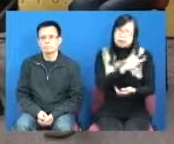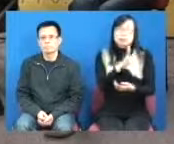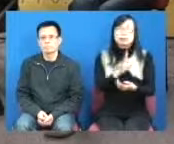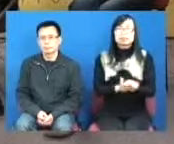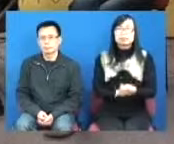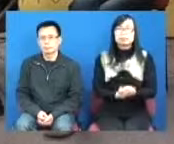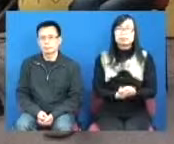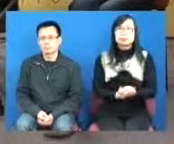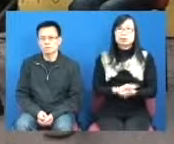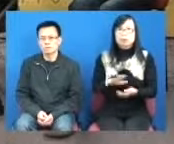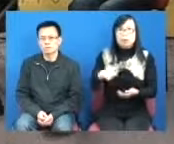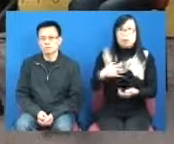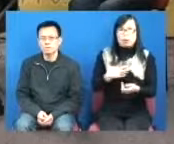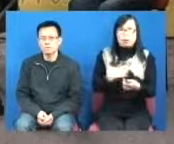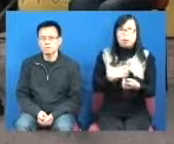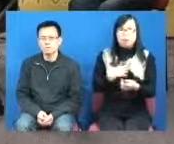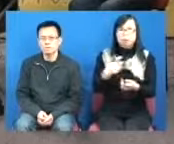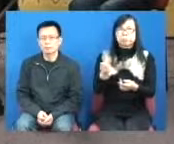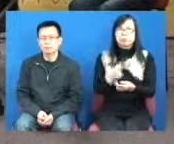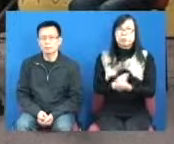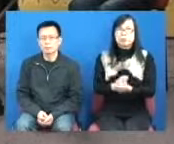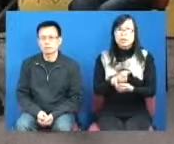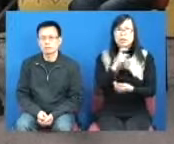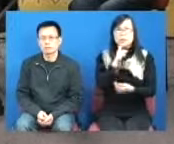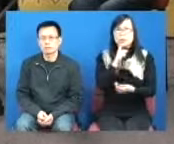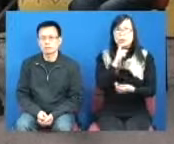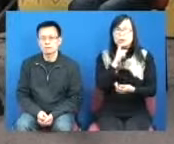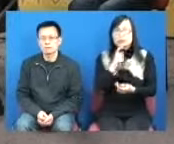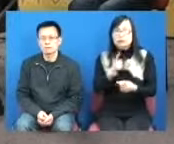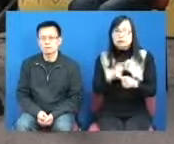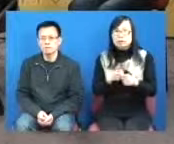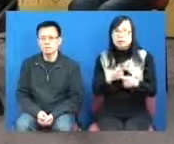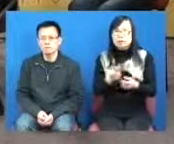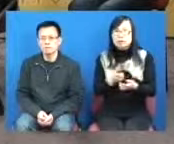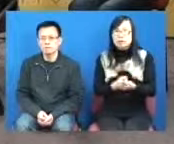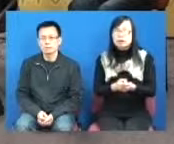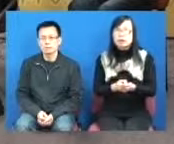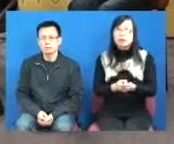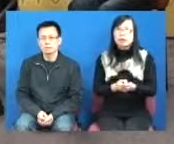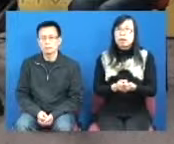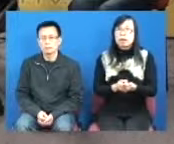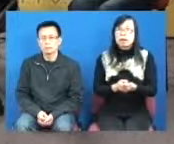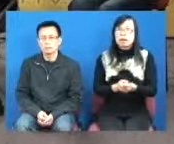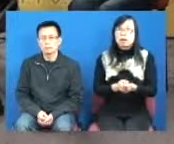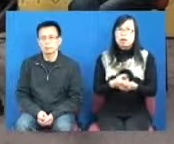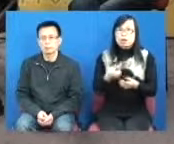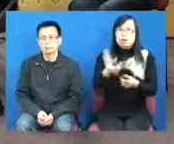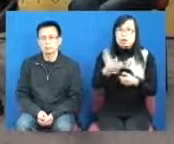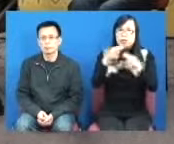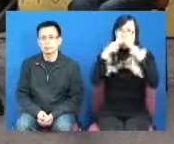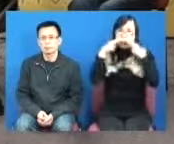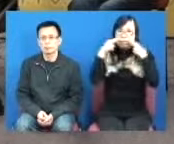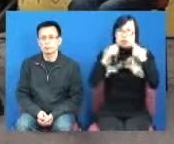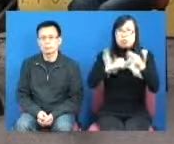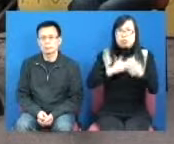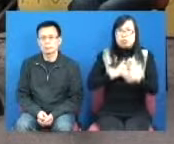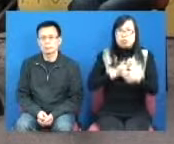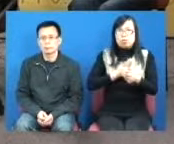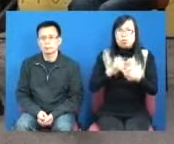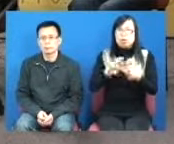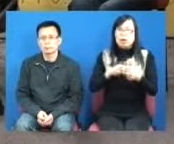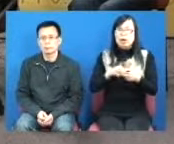事我覺得一個很明顯的事情就是財政預算案出了之後